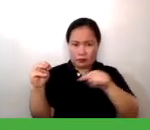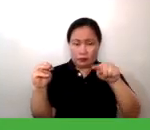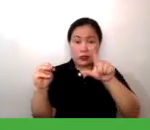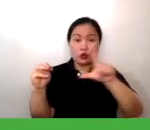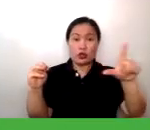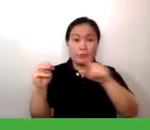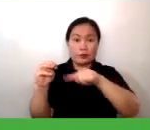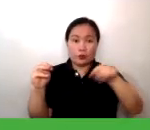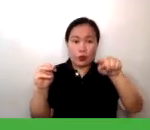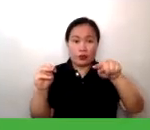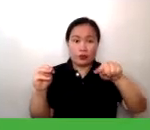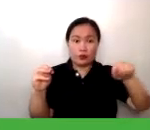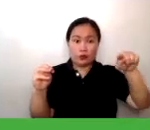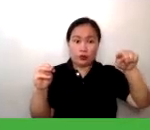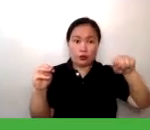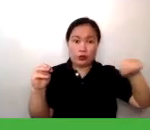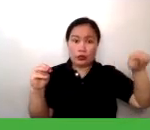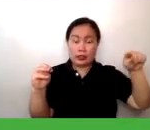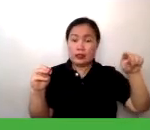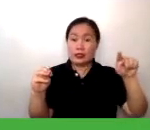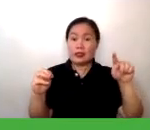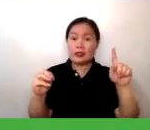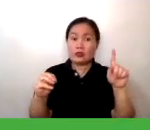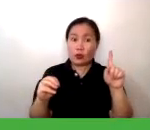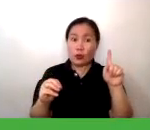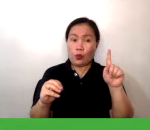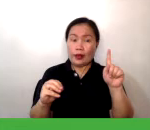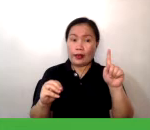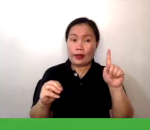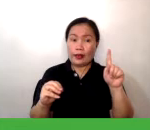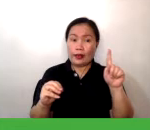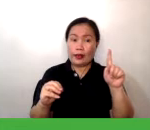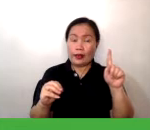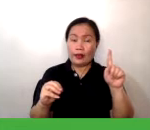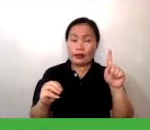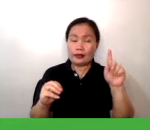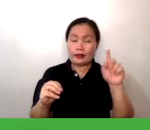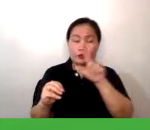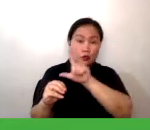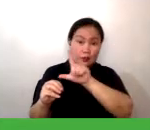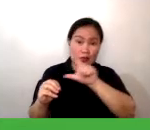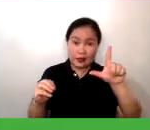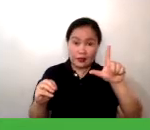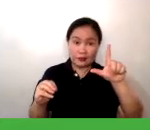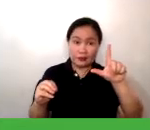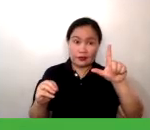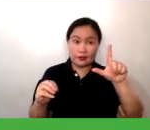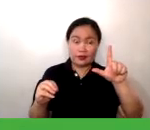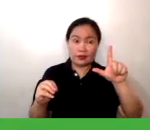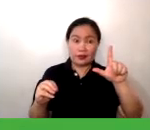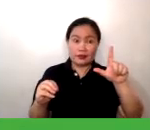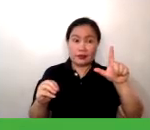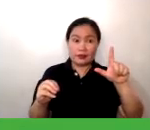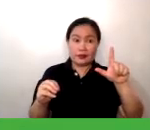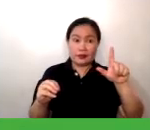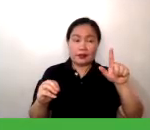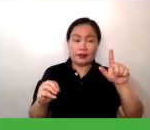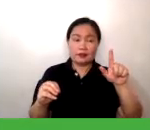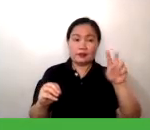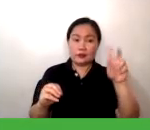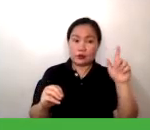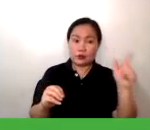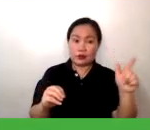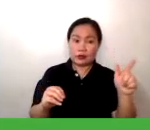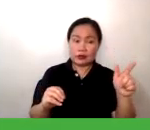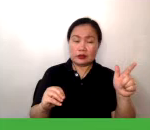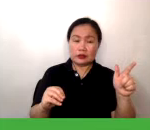So, from centimeter, 1, 2, 3. So, dapat mag-end siya sa decameter. Ilang moves? 3. Okay, so copy